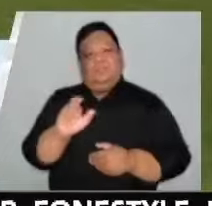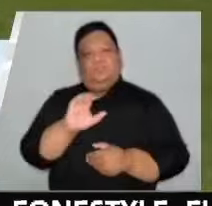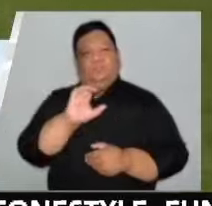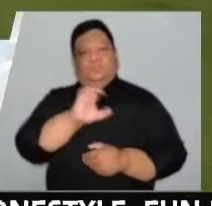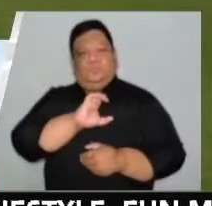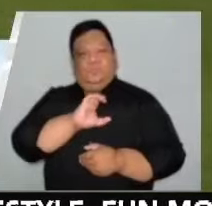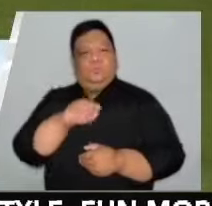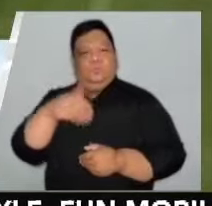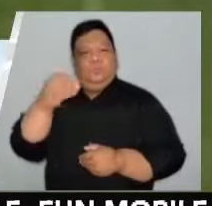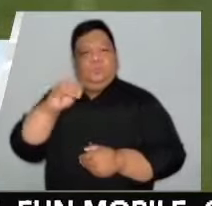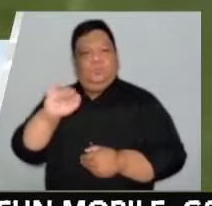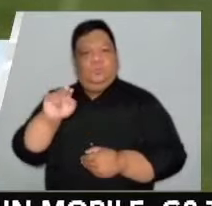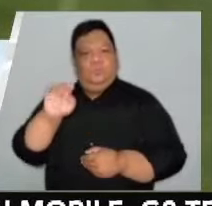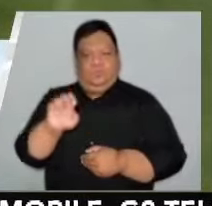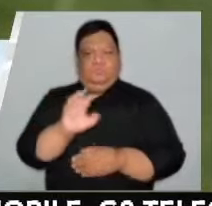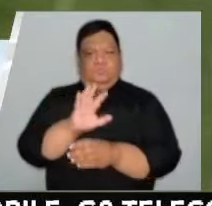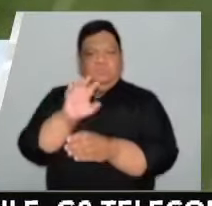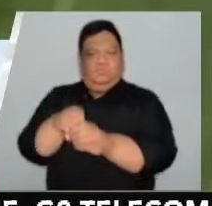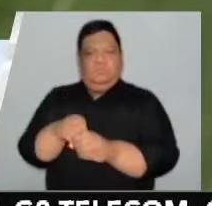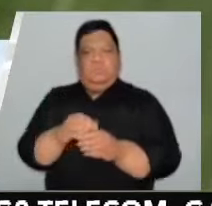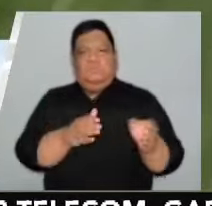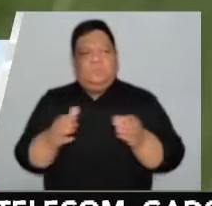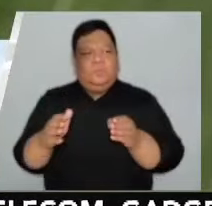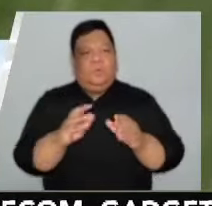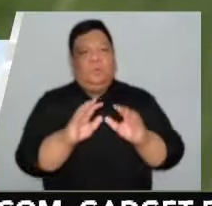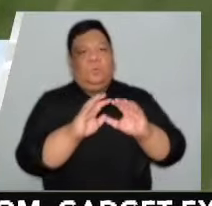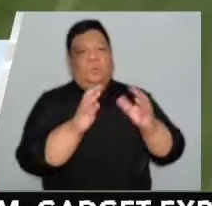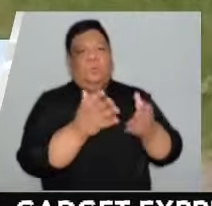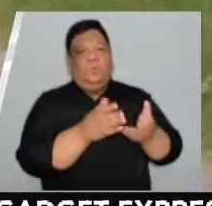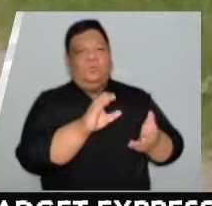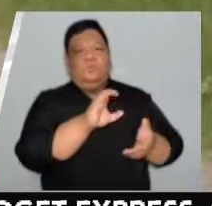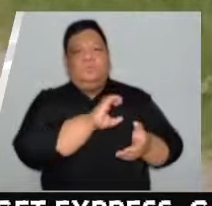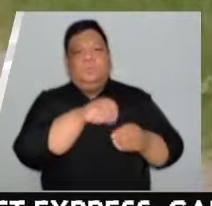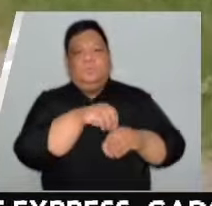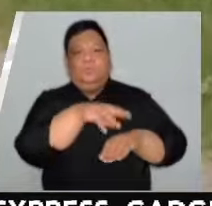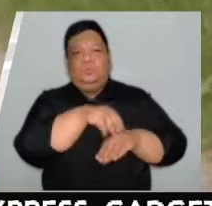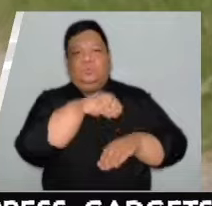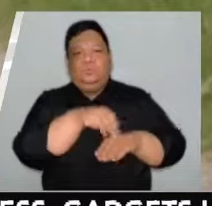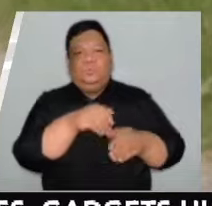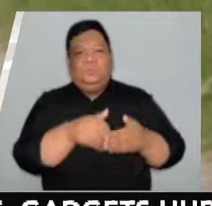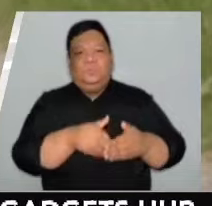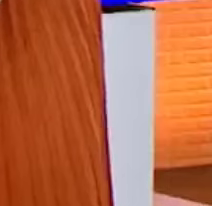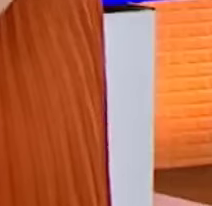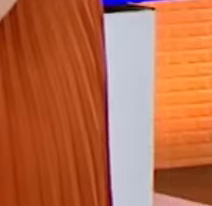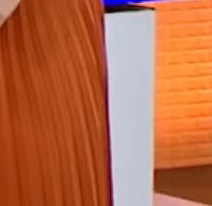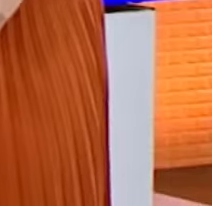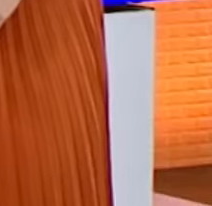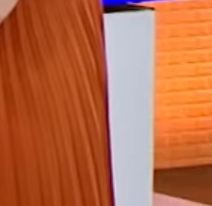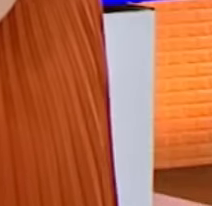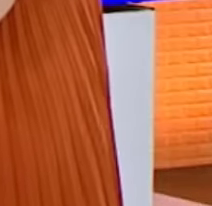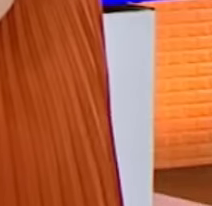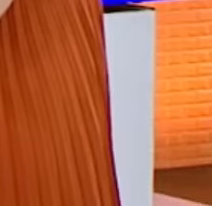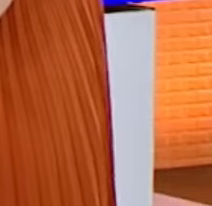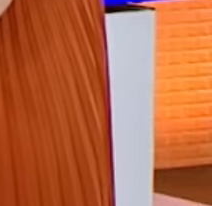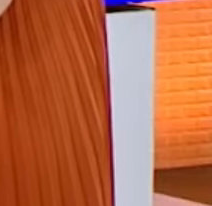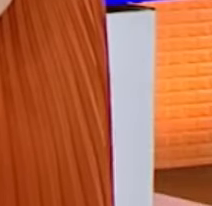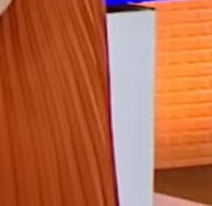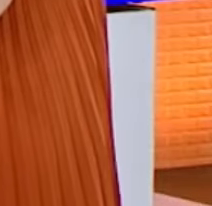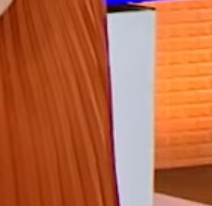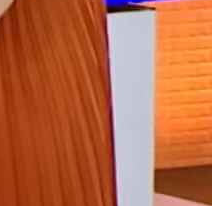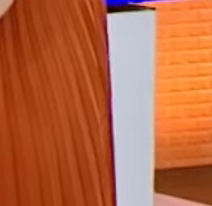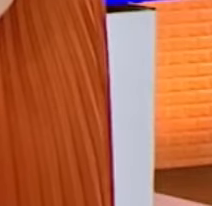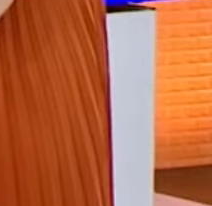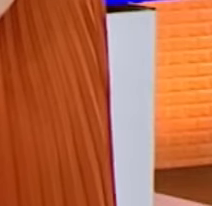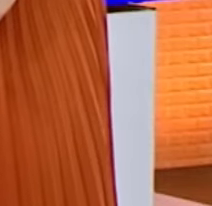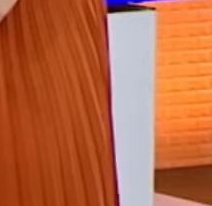niyang sumali sa World Championship sa Sweden sa susunod na taon. Mga kapuso, para una ka sa mga